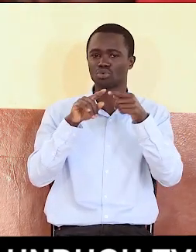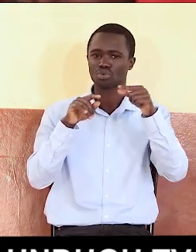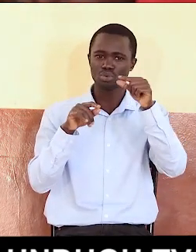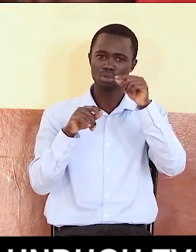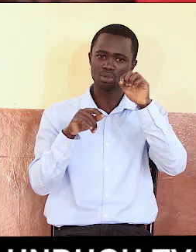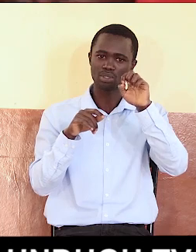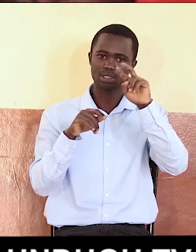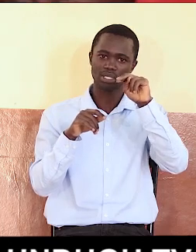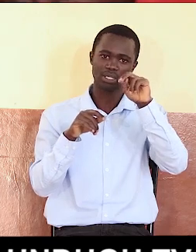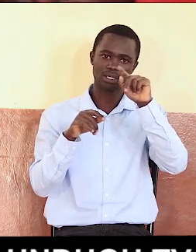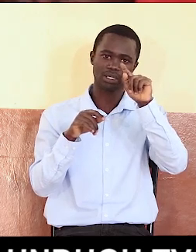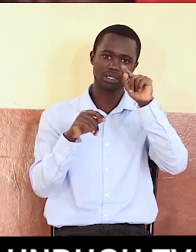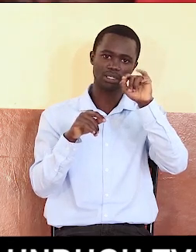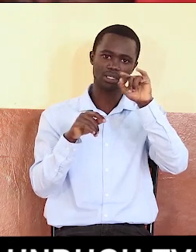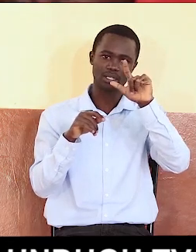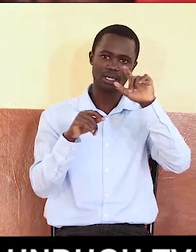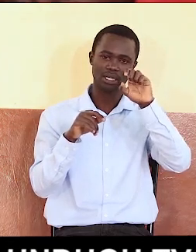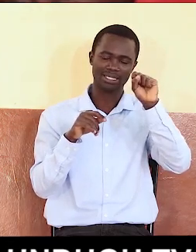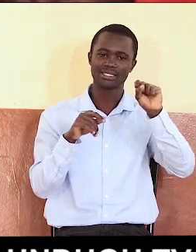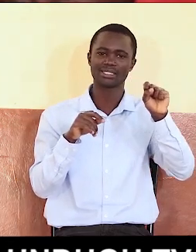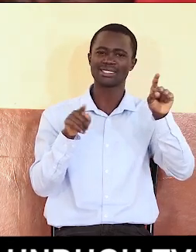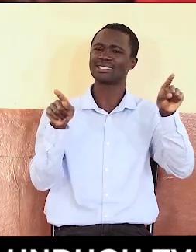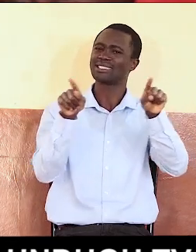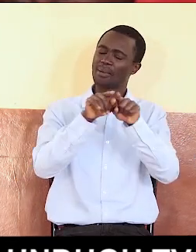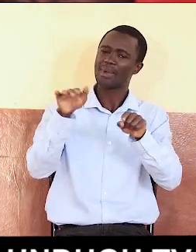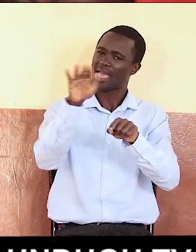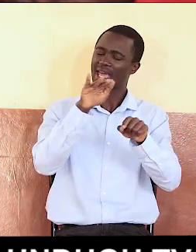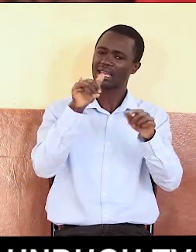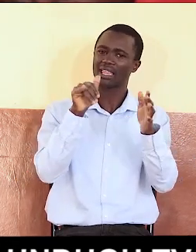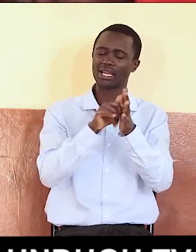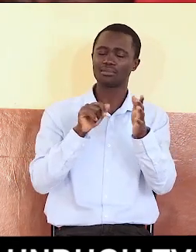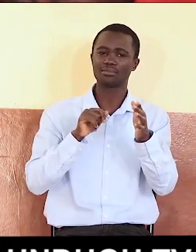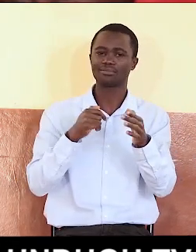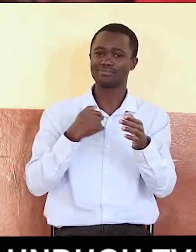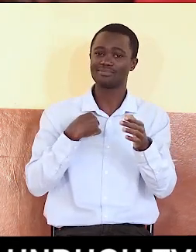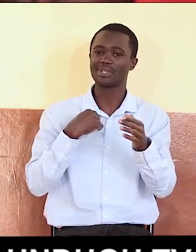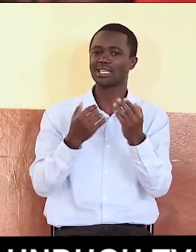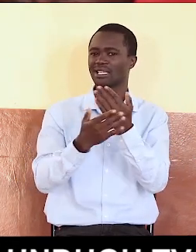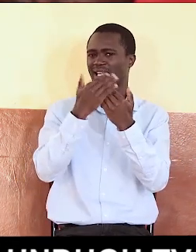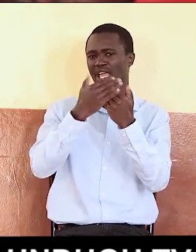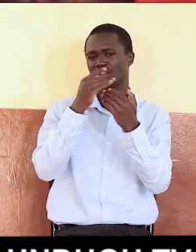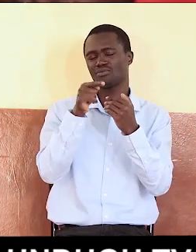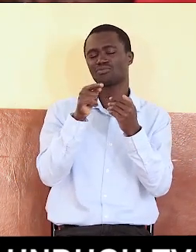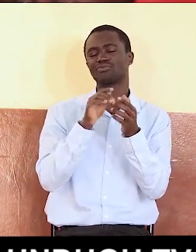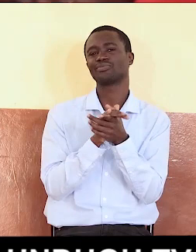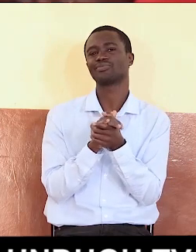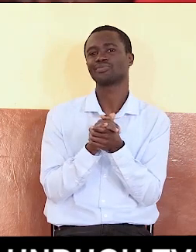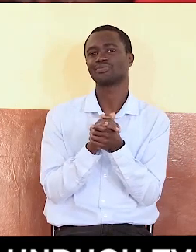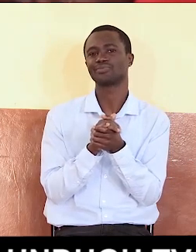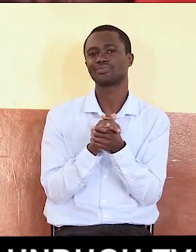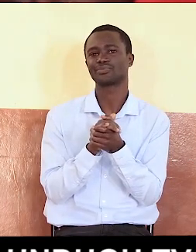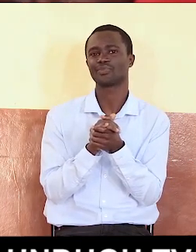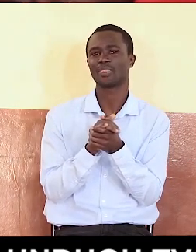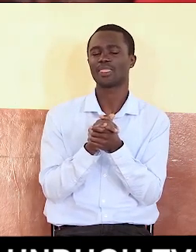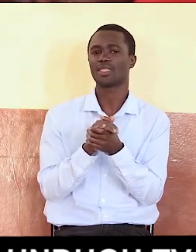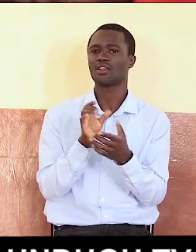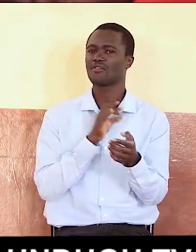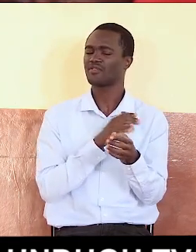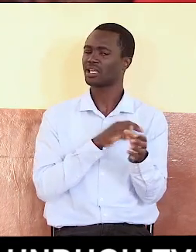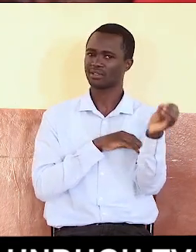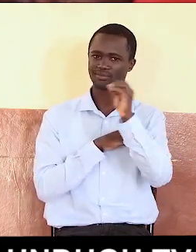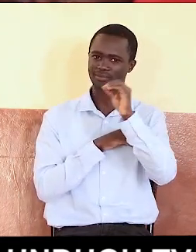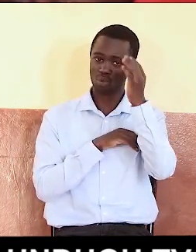Pia huko nitakulinda, kwa sababu nitakutuma huko kwao, na usihangaike kwa